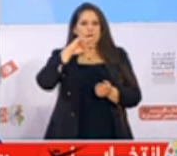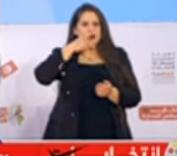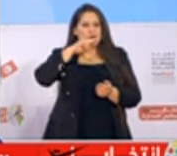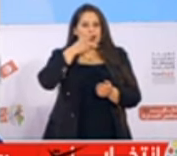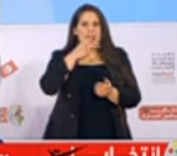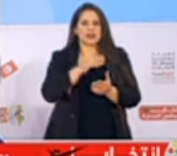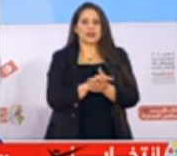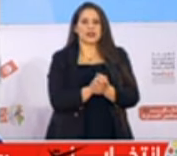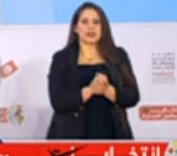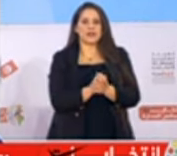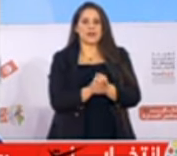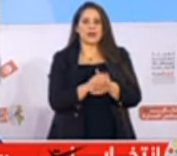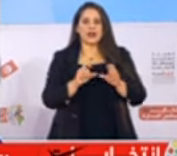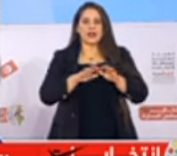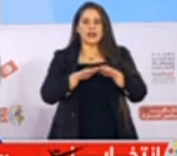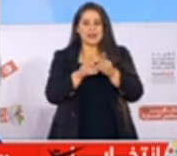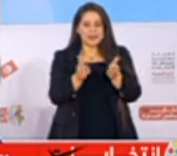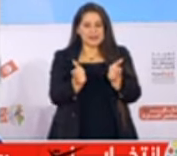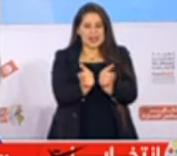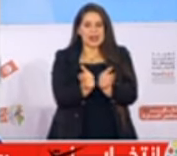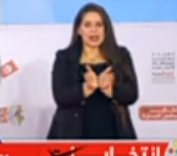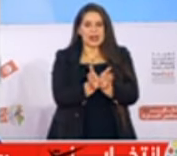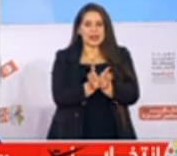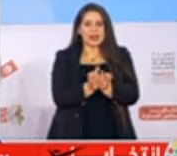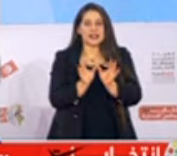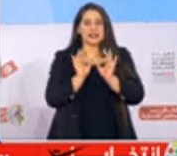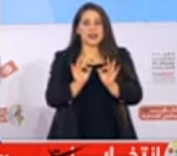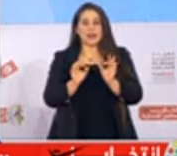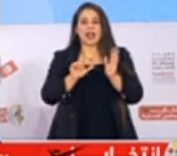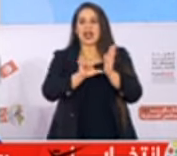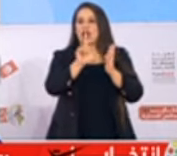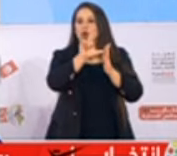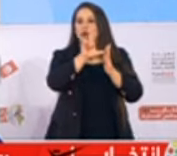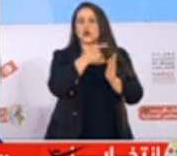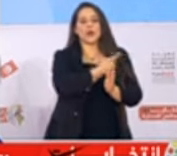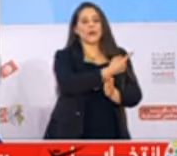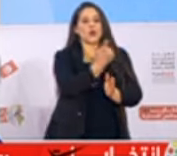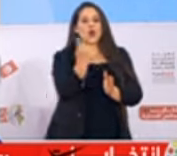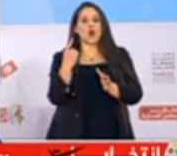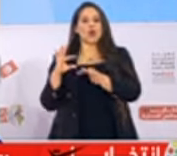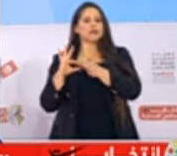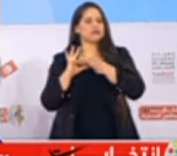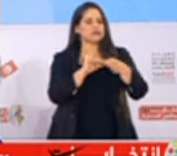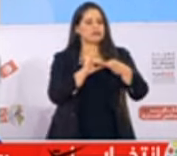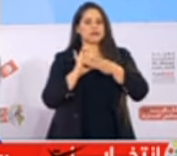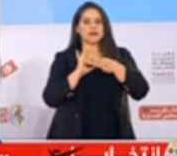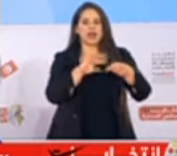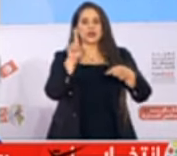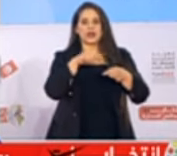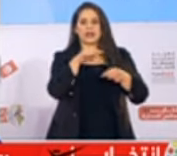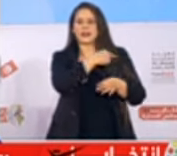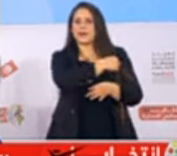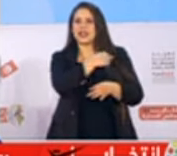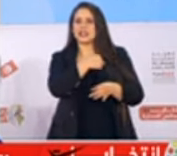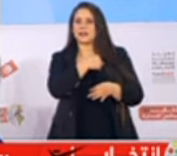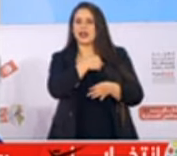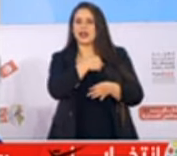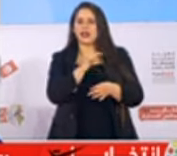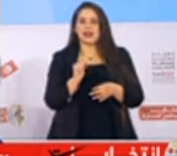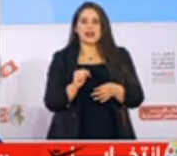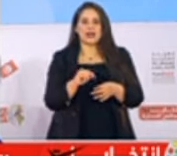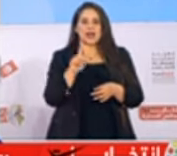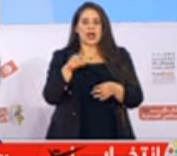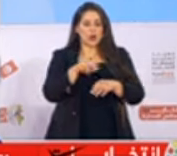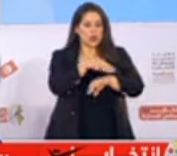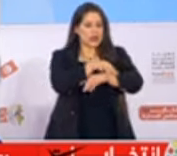المضلة. بطبيعة الهيئة بتتعامل، راهي تبقى القانون تتعامل مع الناس الكل دون اعتبار الأسماء أو الجهات.